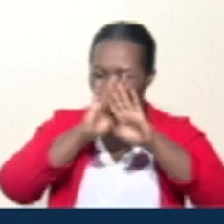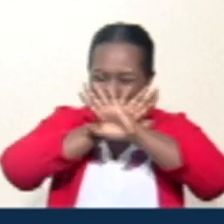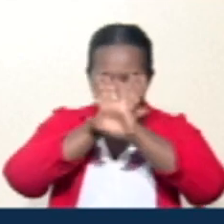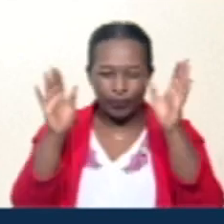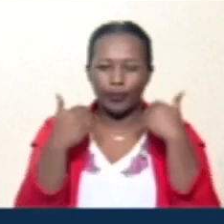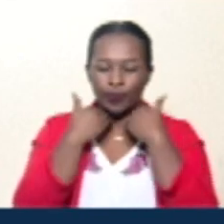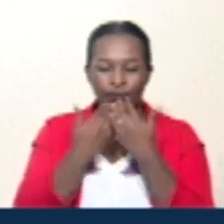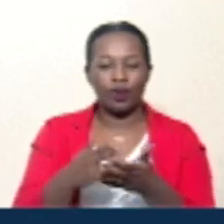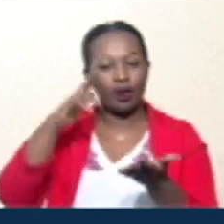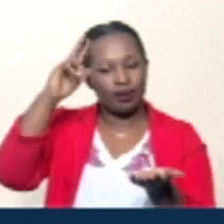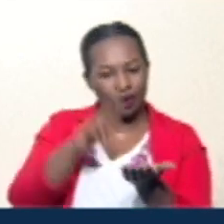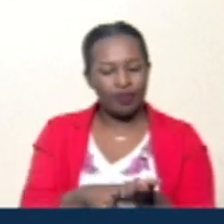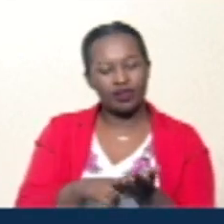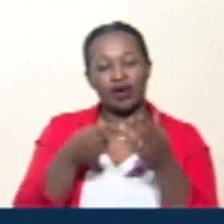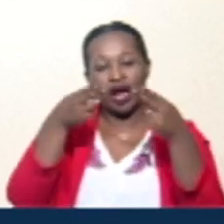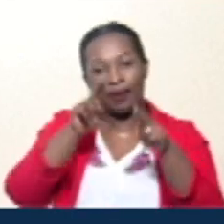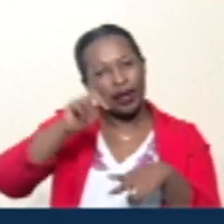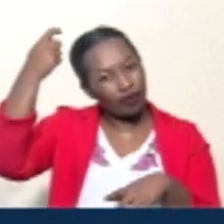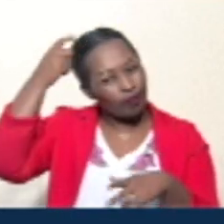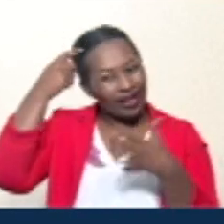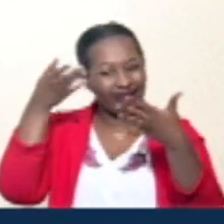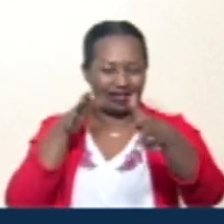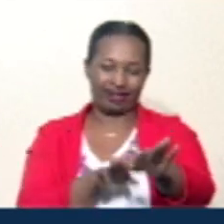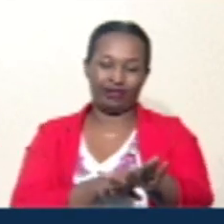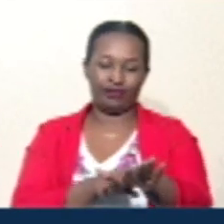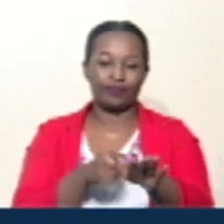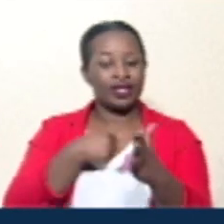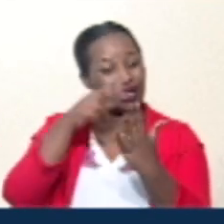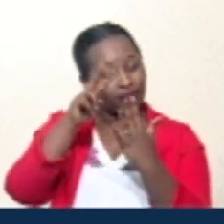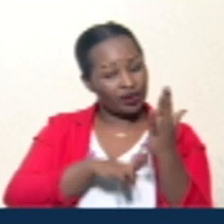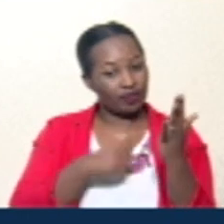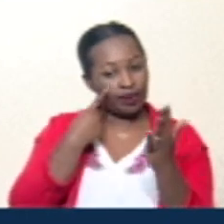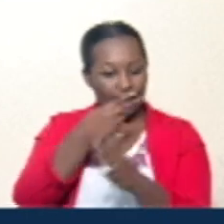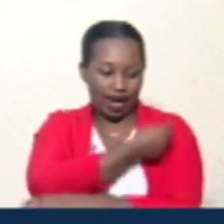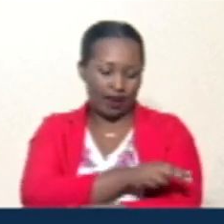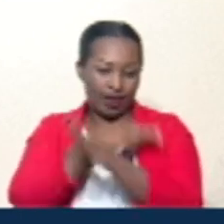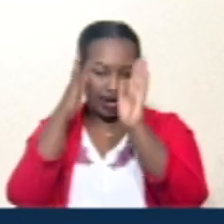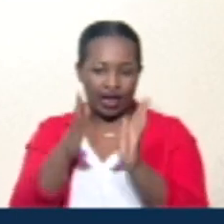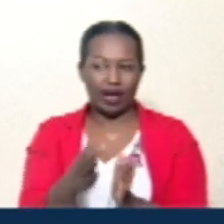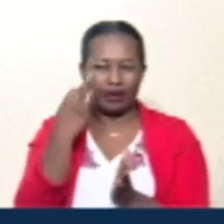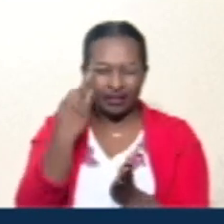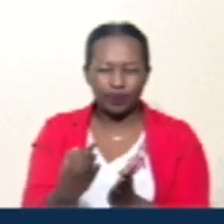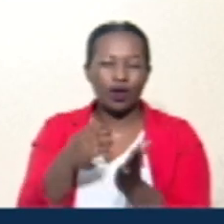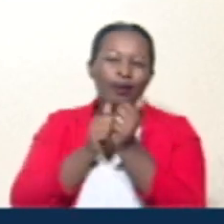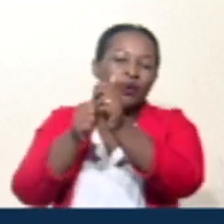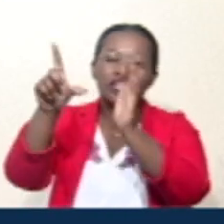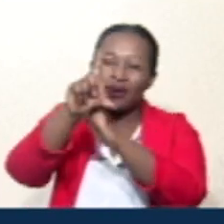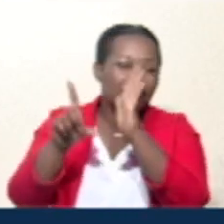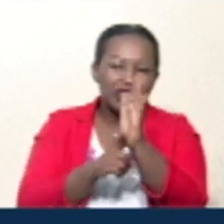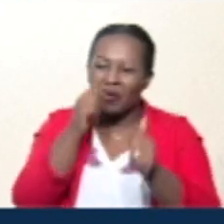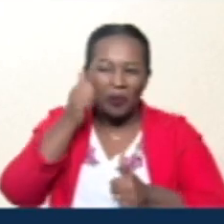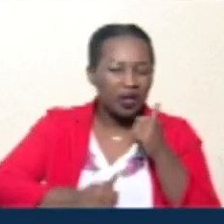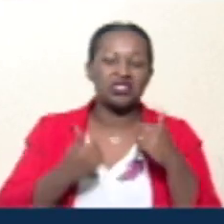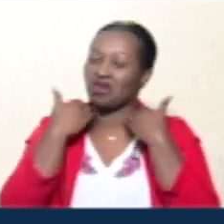hemezwe ngo habaye brain death. Ahangaha naho mbisoma nabo nyine byemezwa n'abaganga batatu bagendeye ku zihe standard ntazirimo.